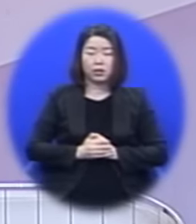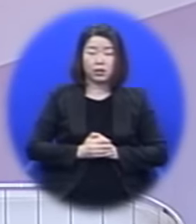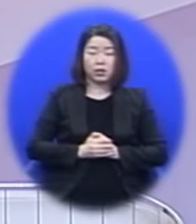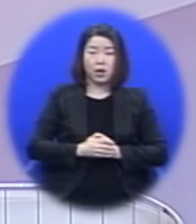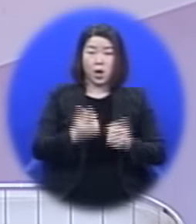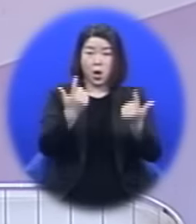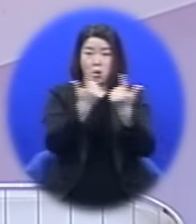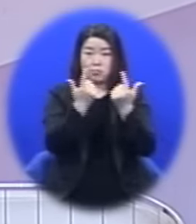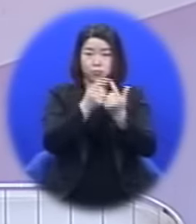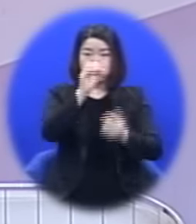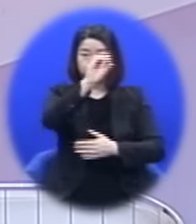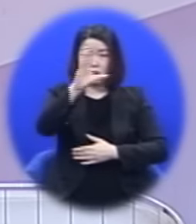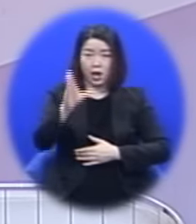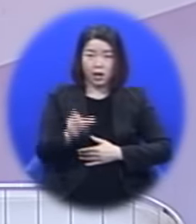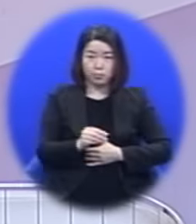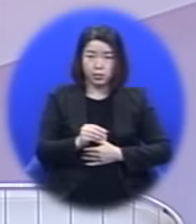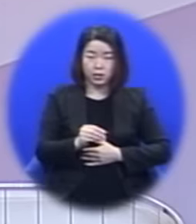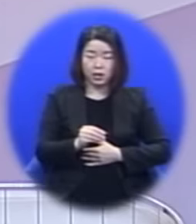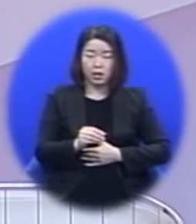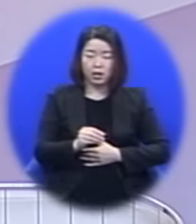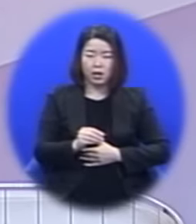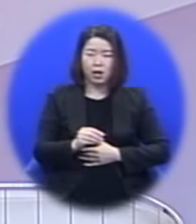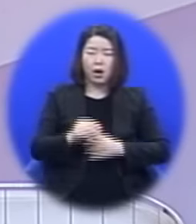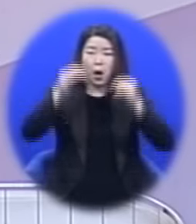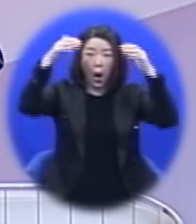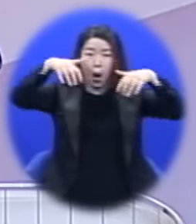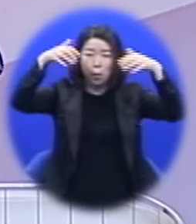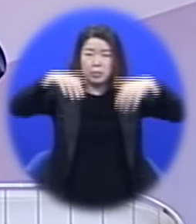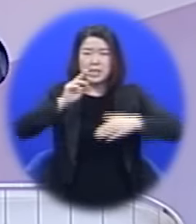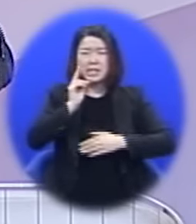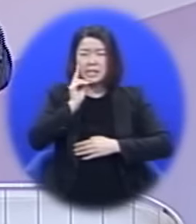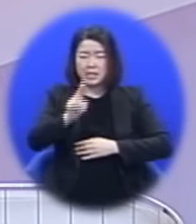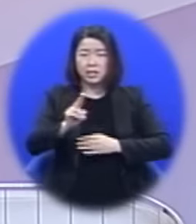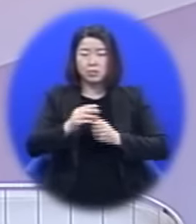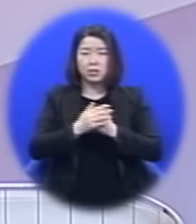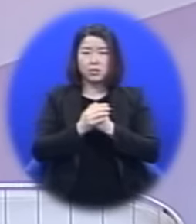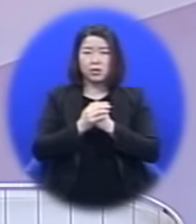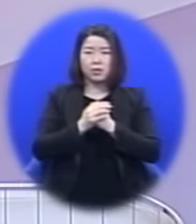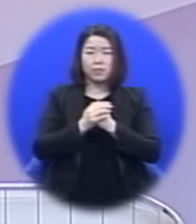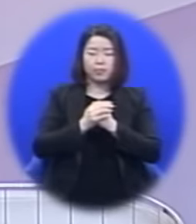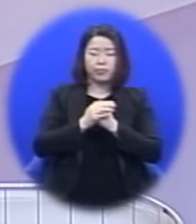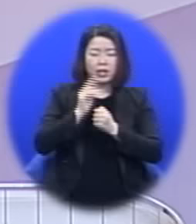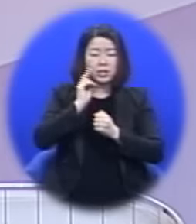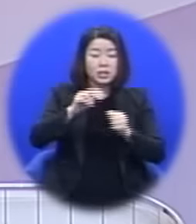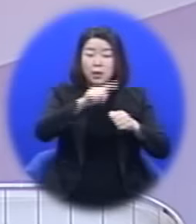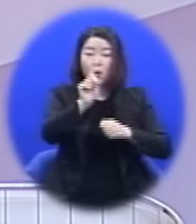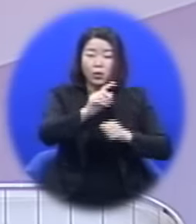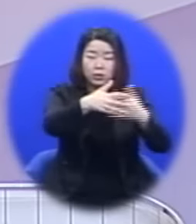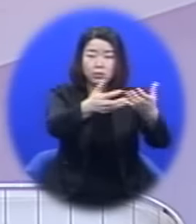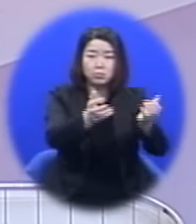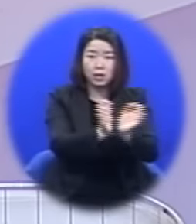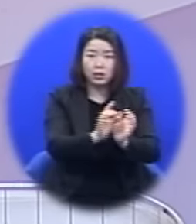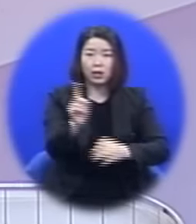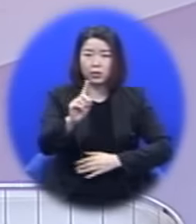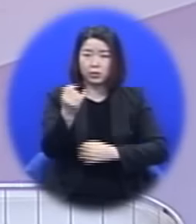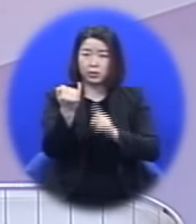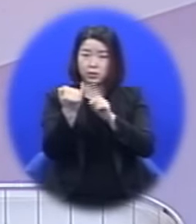북아프리카에 있는 어느 기근이, 가뭄이 아주 지독한 어느 마을에 어떤